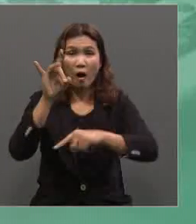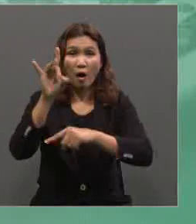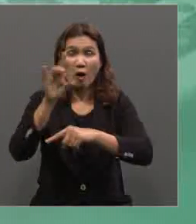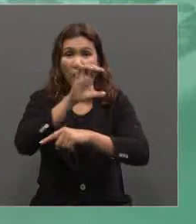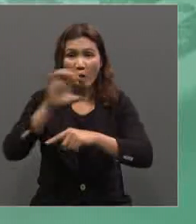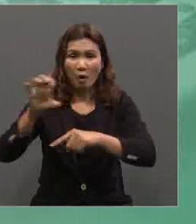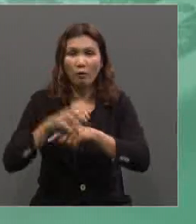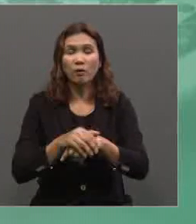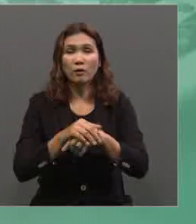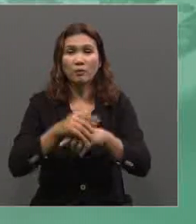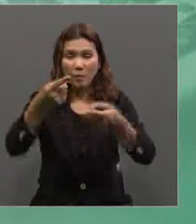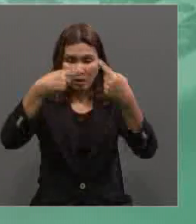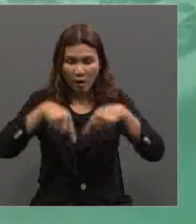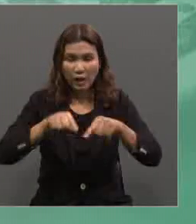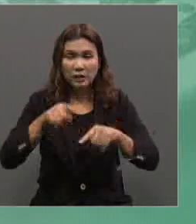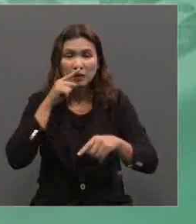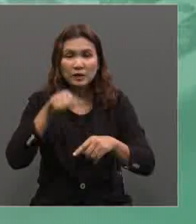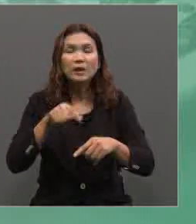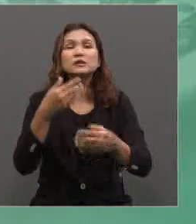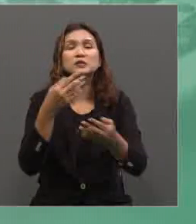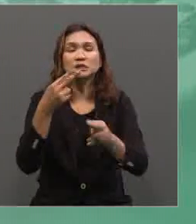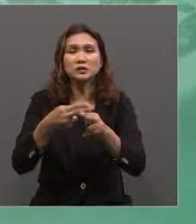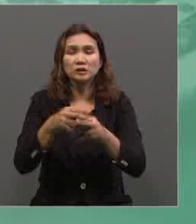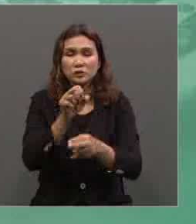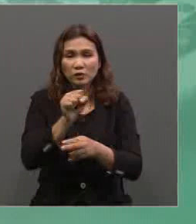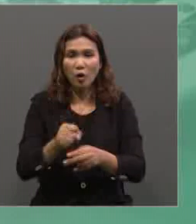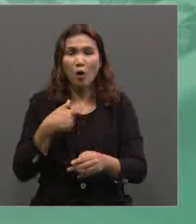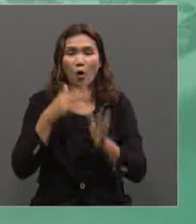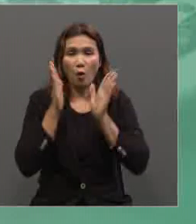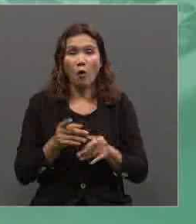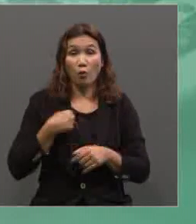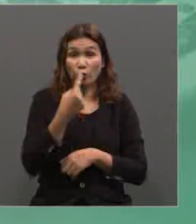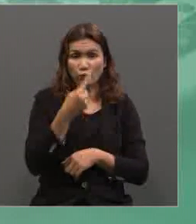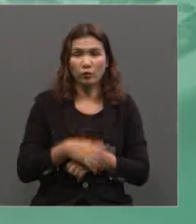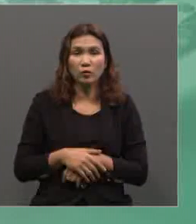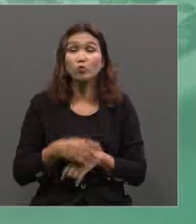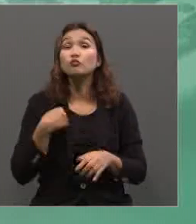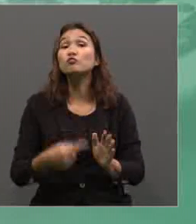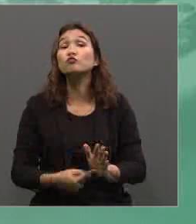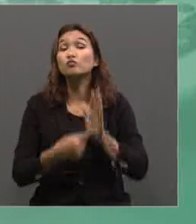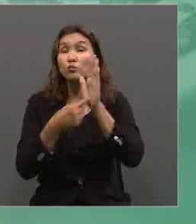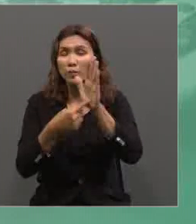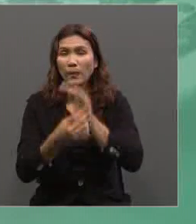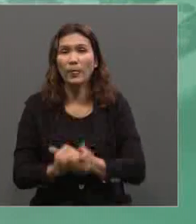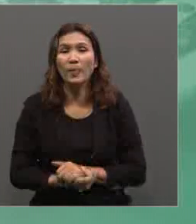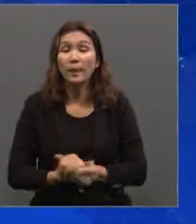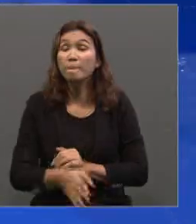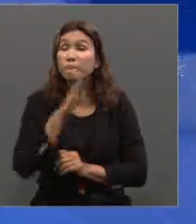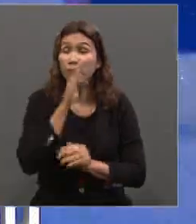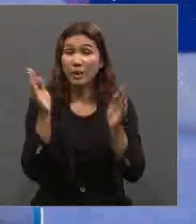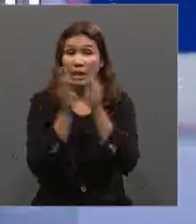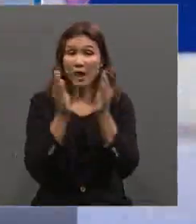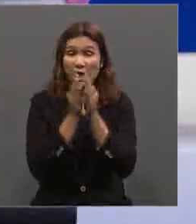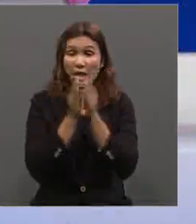พธ์ที่ได้ให้ถือเป็นคะแนนเฉลี่ยต่อส.ส.แบบบัญชีรายชื่อ1คนนั่นเองทีนี้มาดูการยกตัวอย่างอย่างเช่นคือถ้าคะแนนเนี่ยรวม